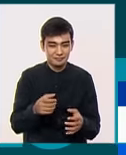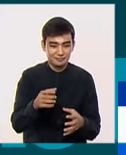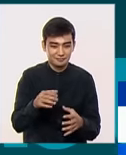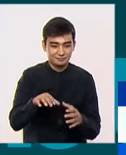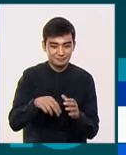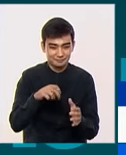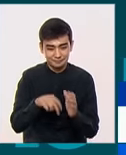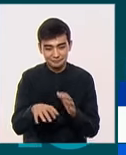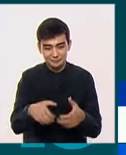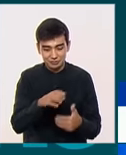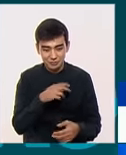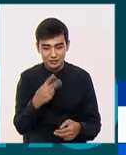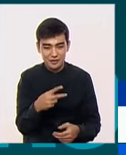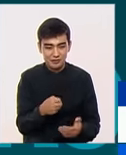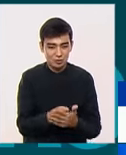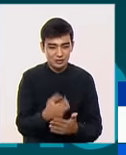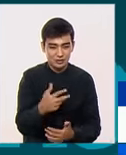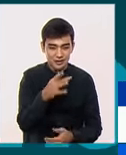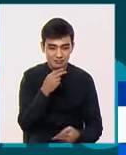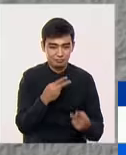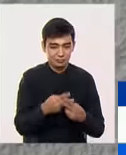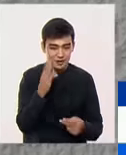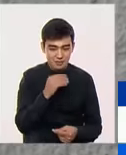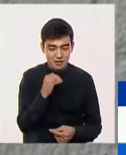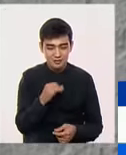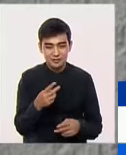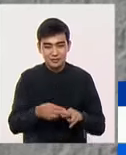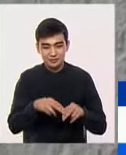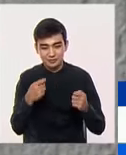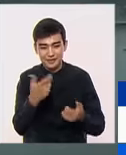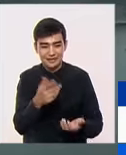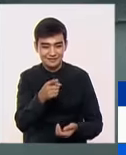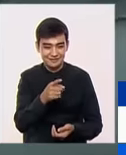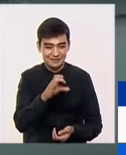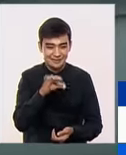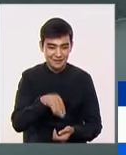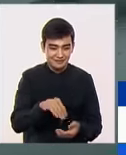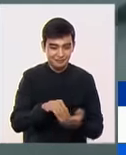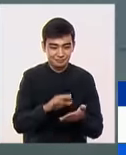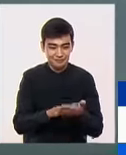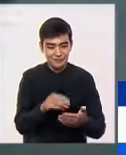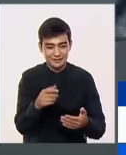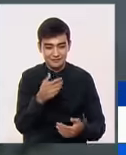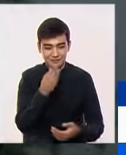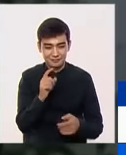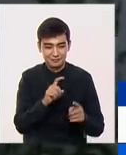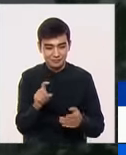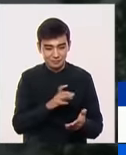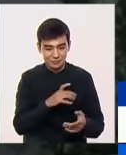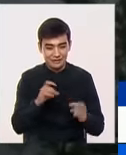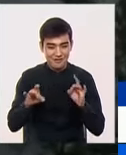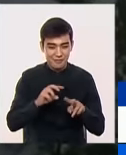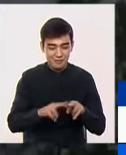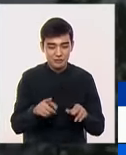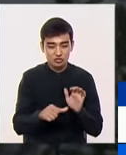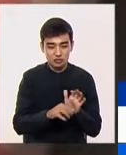10 до 20 лет лишения свободы даже за нанесение граффити на стены с адресами сайтов суды дают до 6 лет за решеткой с начала года по рекламе